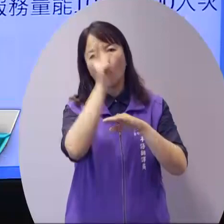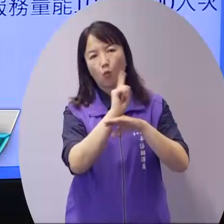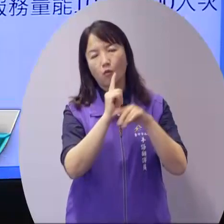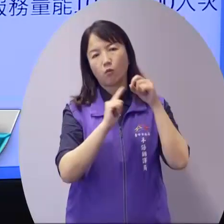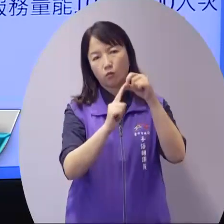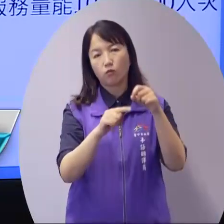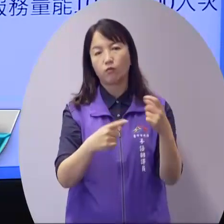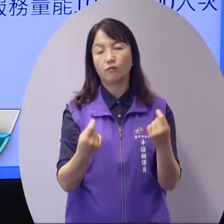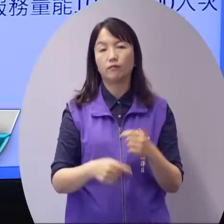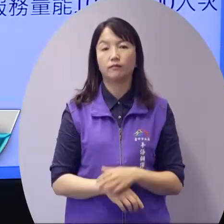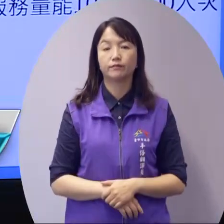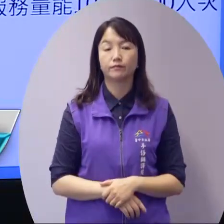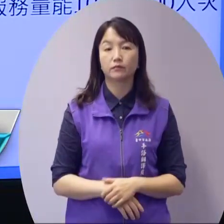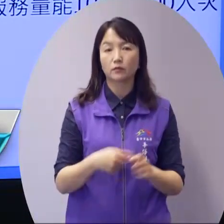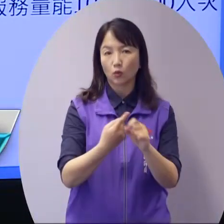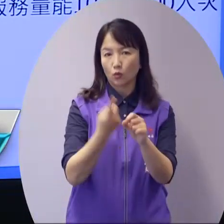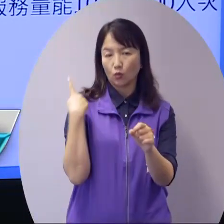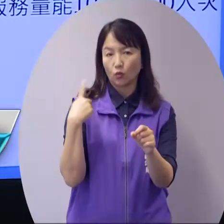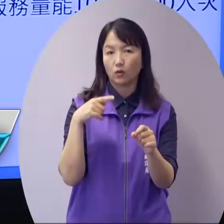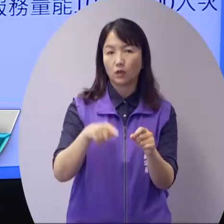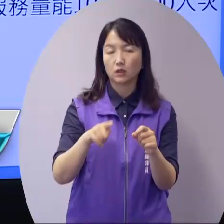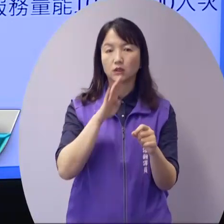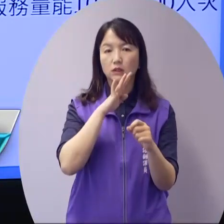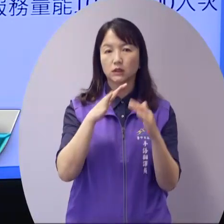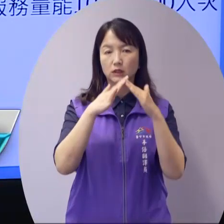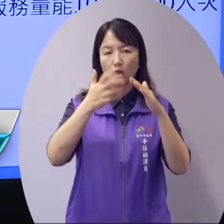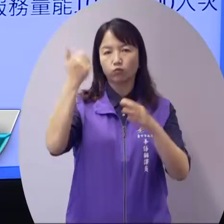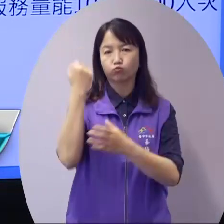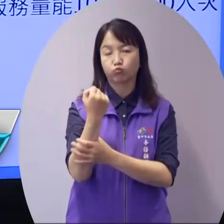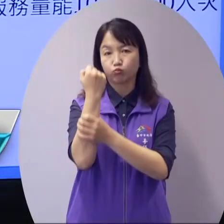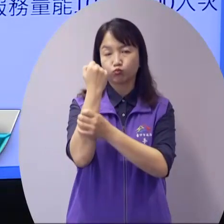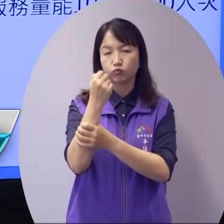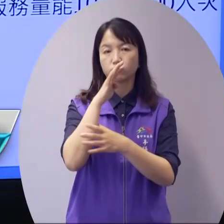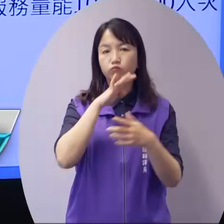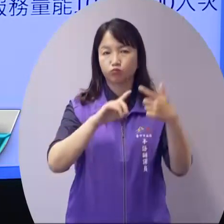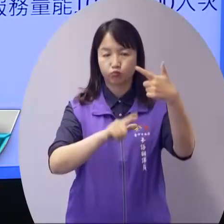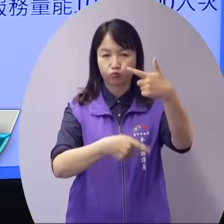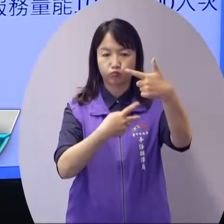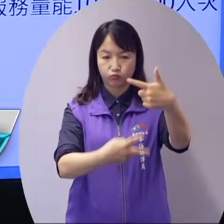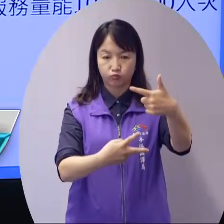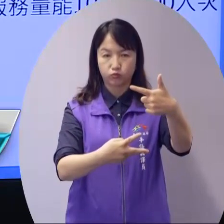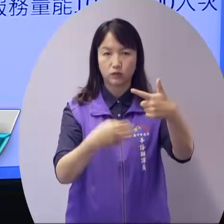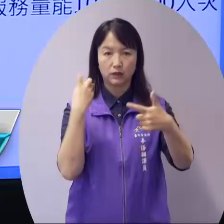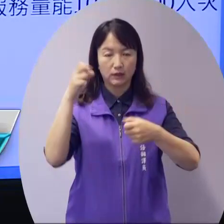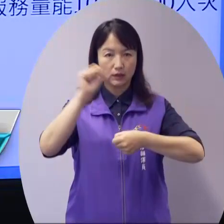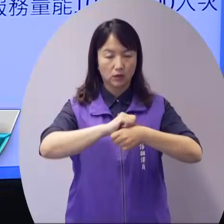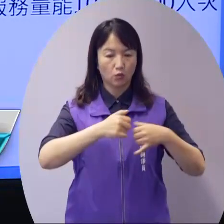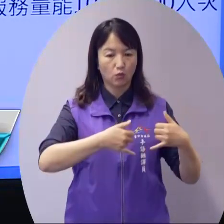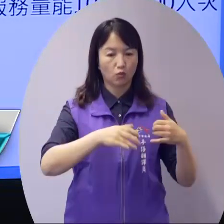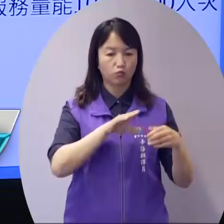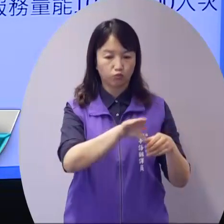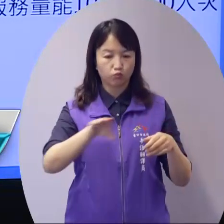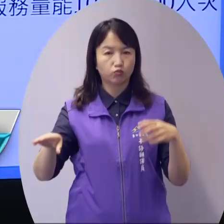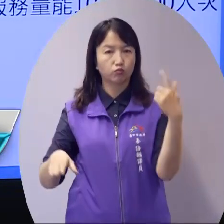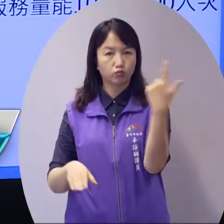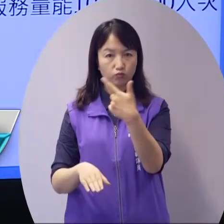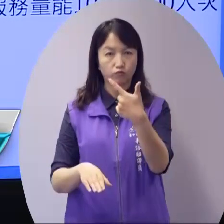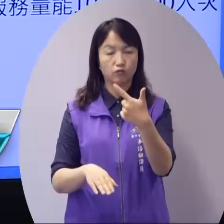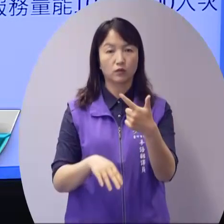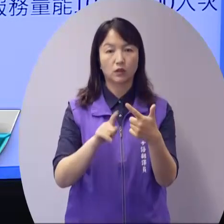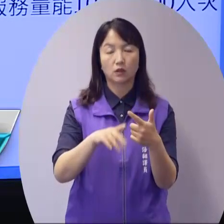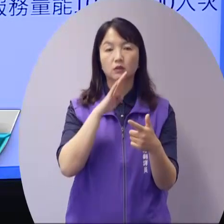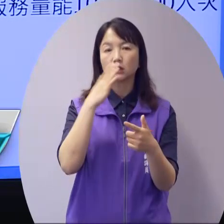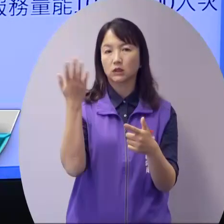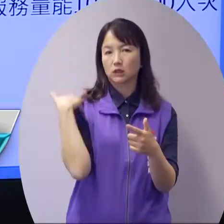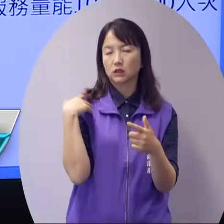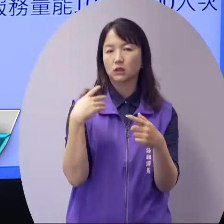一页。那去年呢，也在市长这个支持之下，在6月3号，我们有新增6条路线正式上线。那所以从